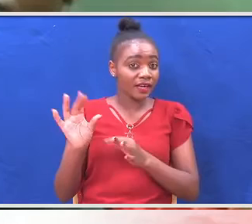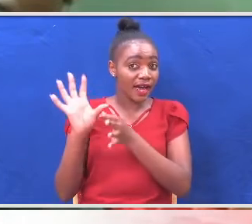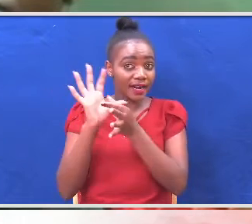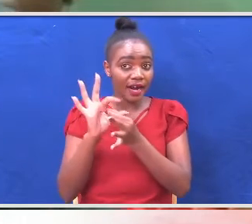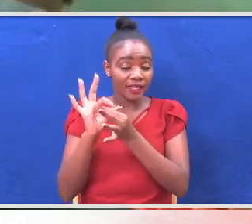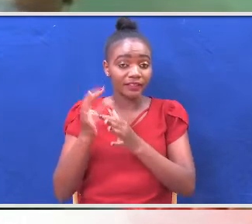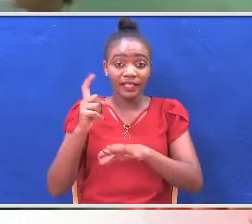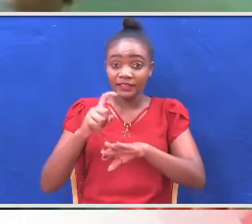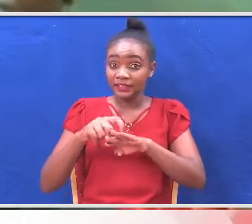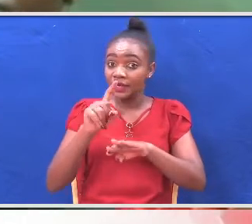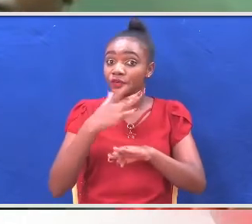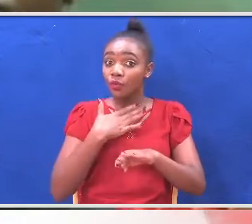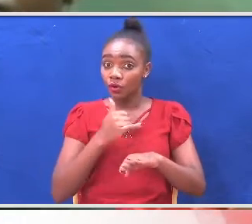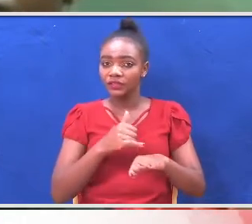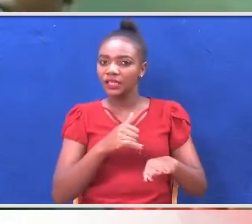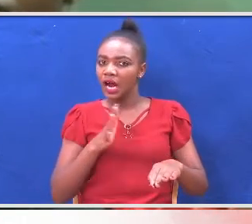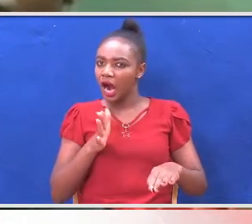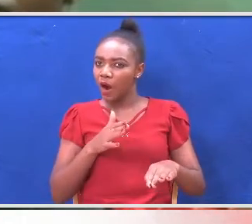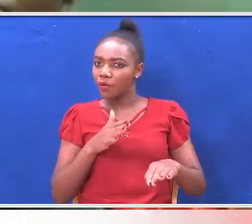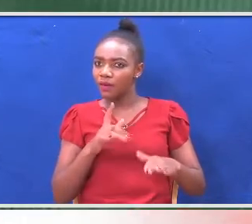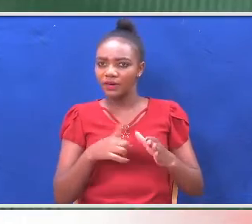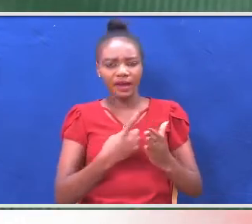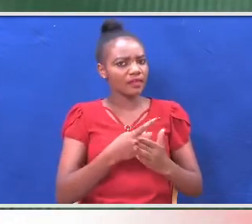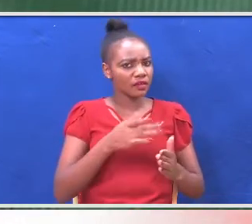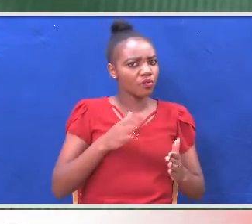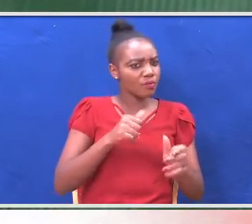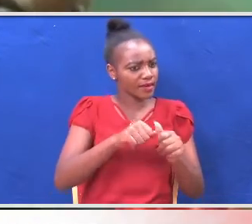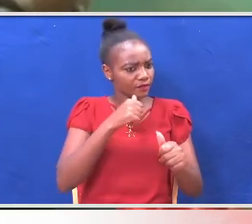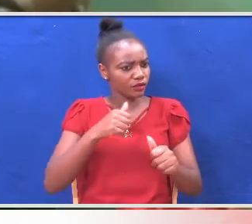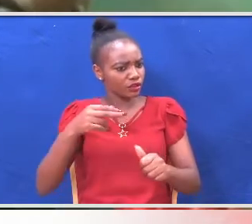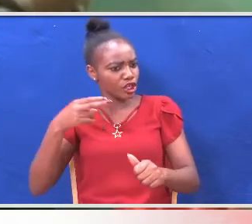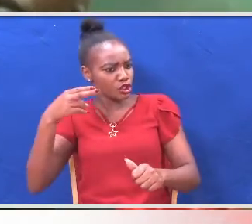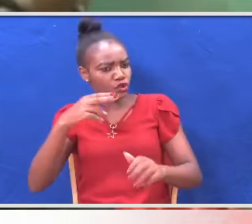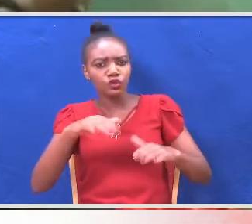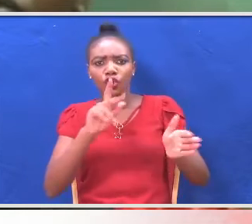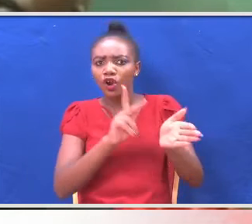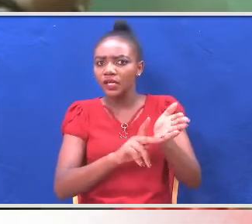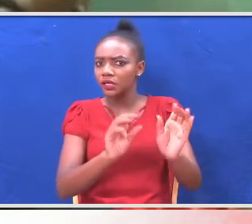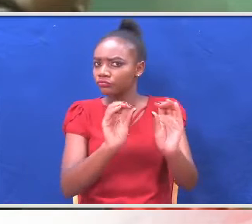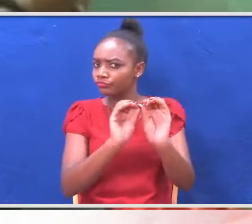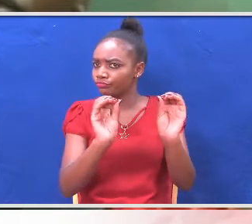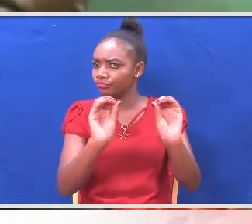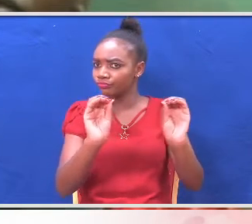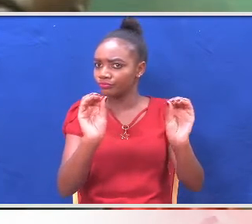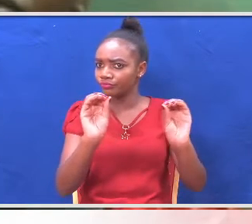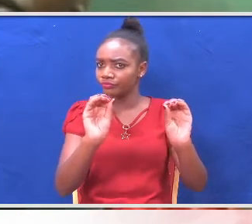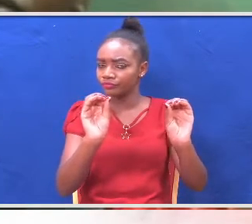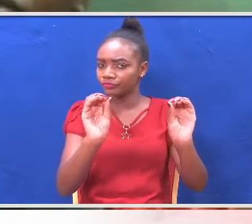unapohitaji mwanamke na pengine akukataa, huwezi muua, you don't shoot. It's no possibility kwamba hata kama angekuwa ni Kangogo